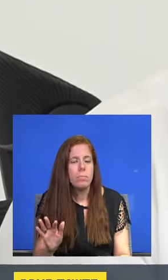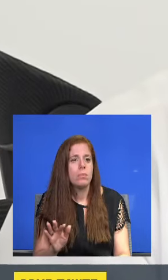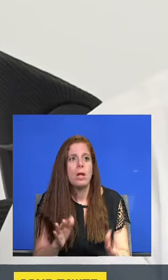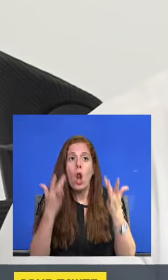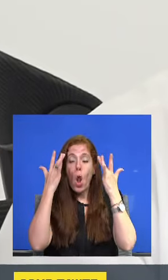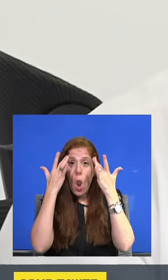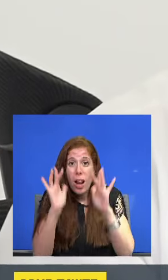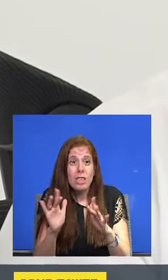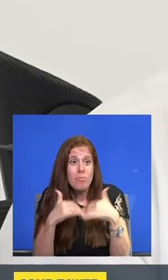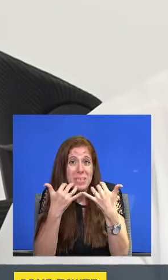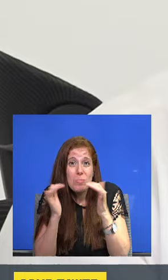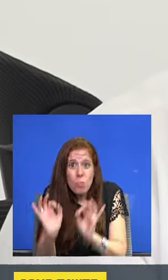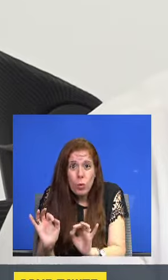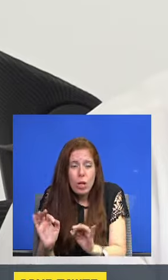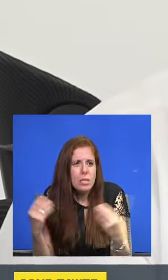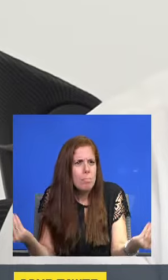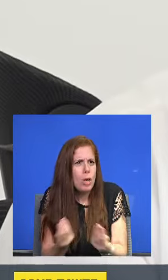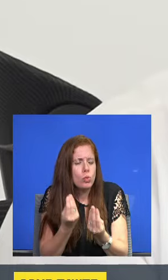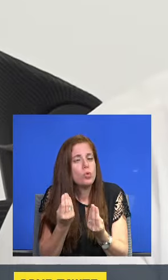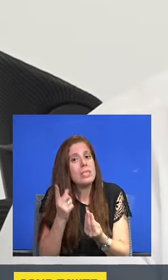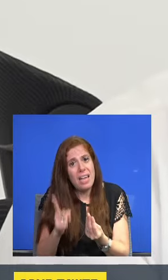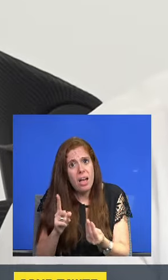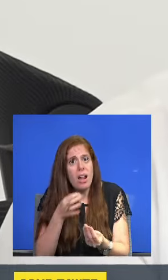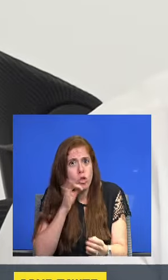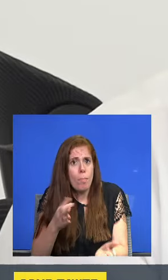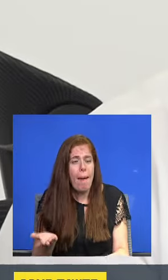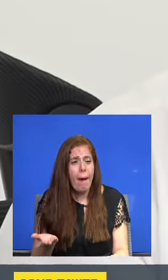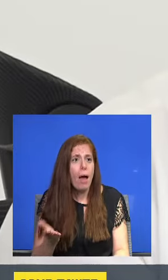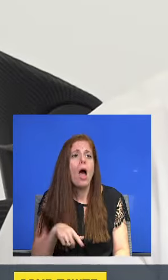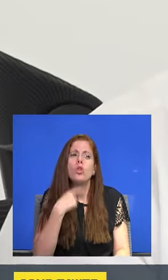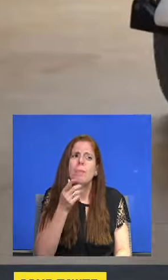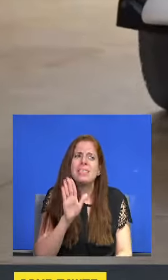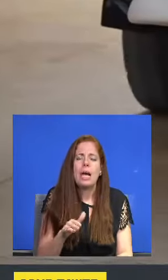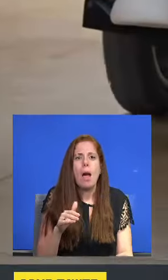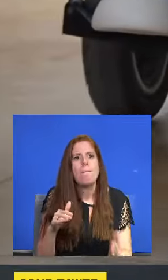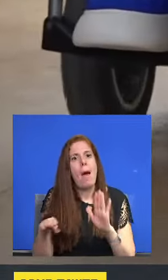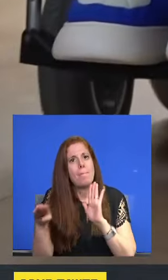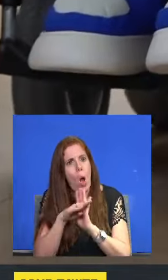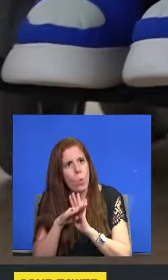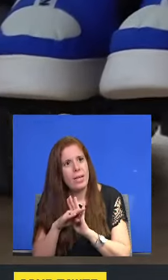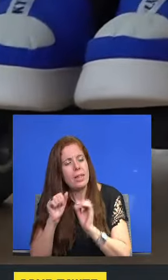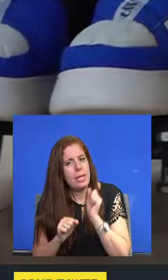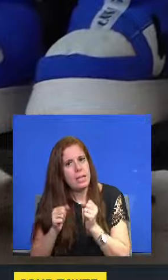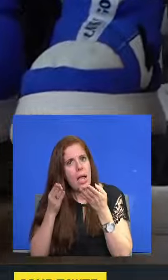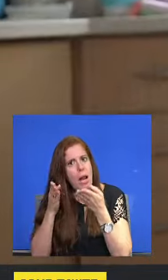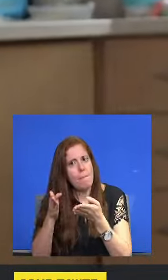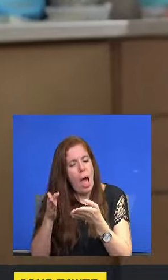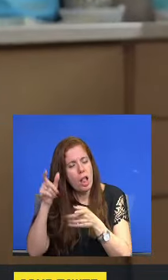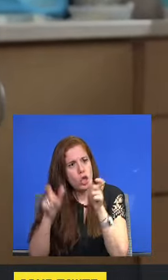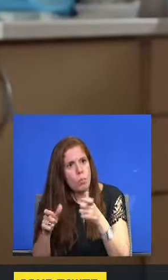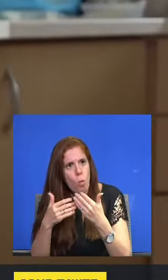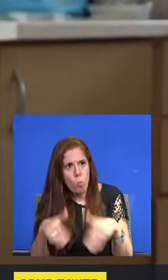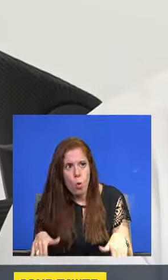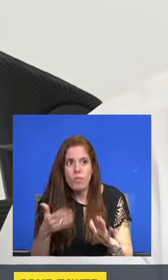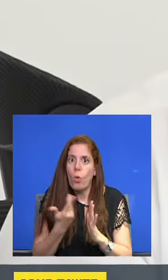שלה, זה משהו שהוא טעון שיפור. אני אומר, זה גם ברמה החוקית, להתנהג כלפי אנשים עם מוגבלויות, ומעבר לזה, גם